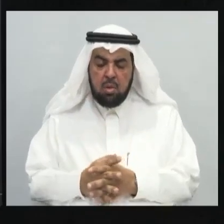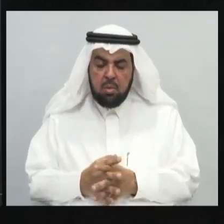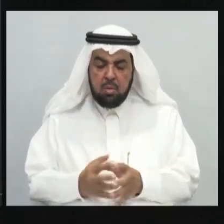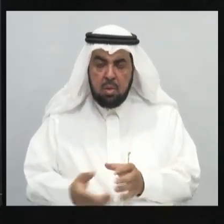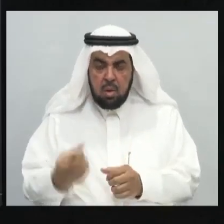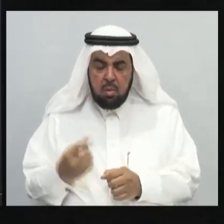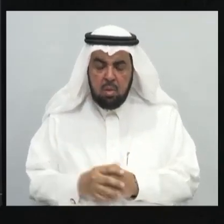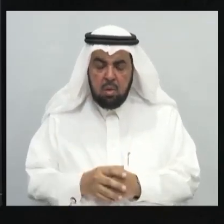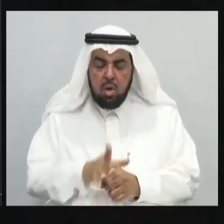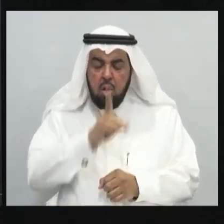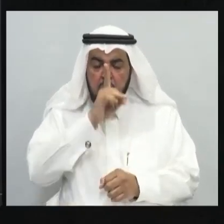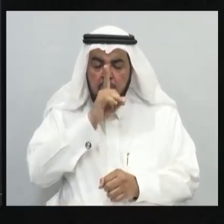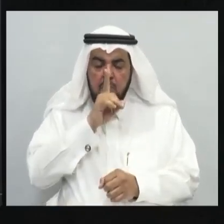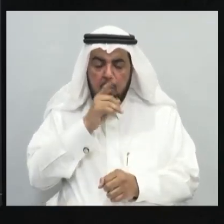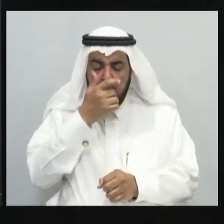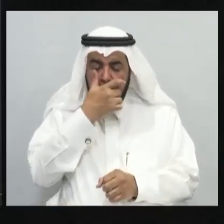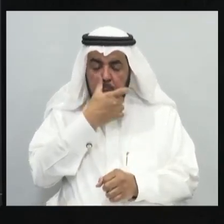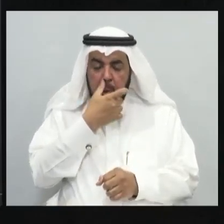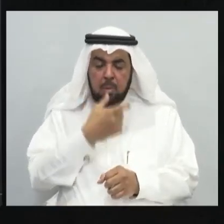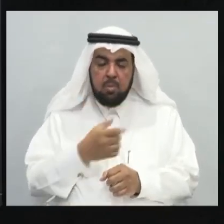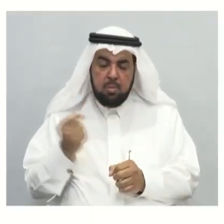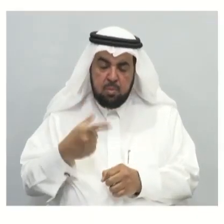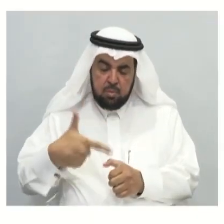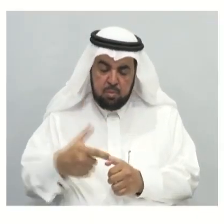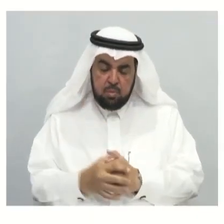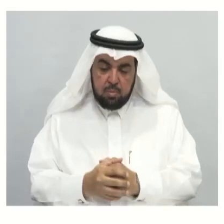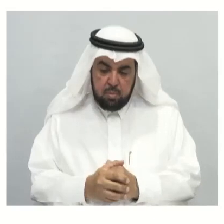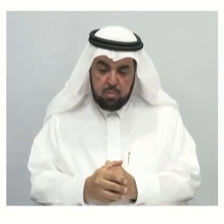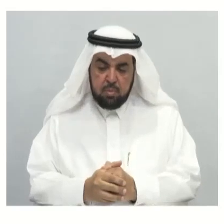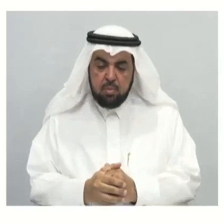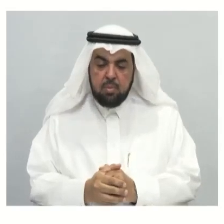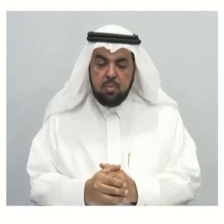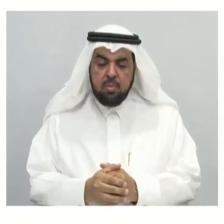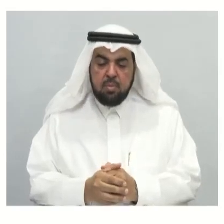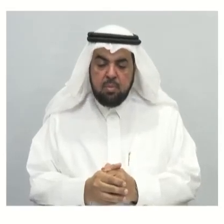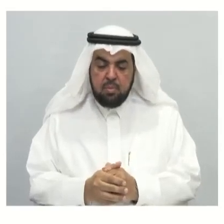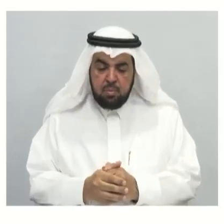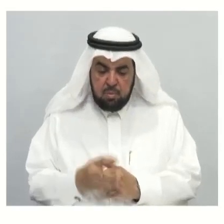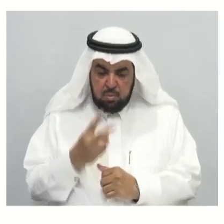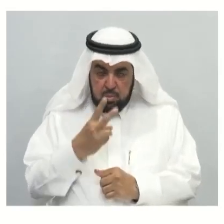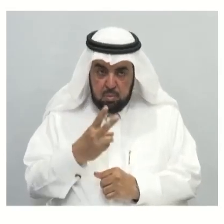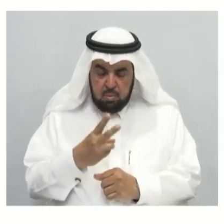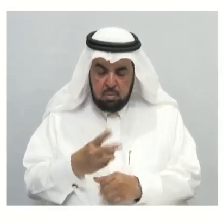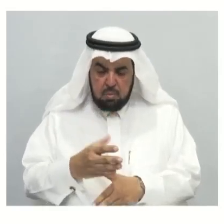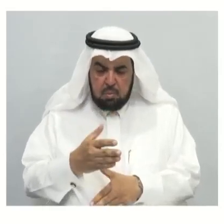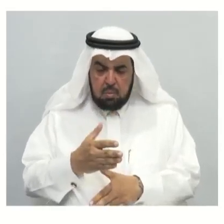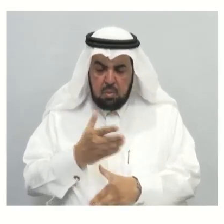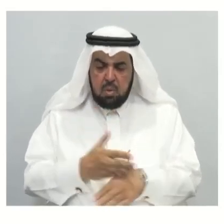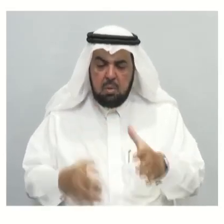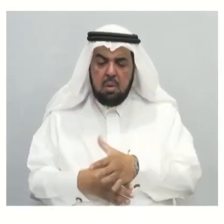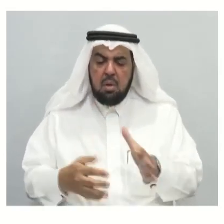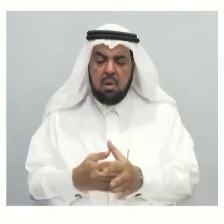انشاء هيئه الامم المتحده بسته اشهر نشاهد هنا مبنى جامعه الدول